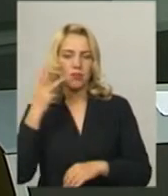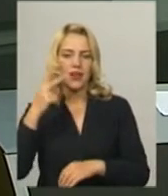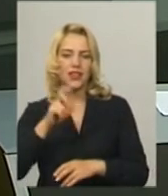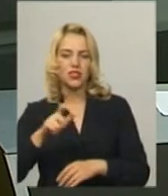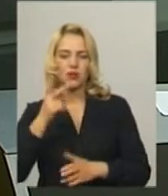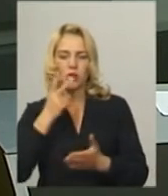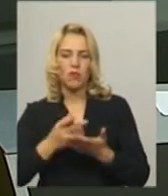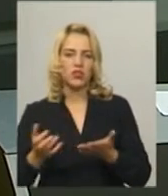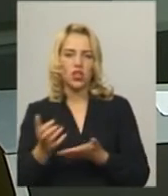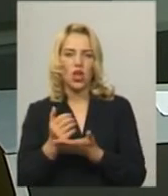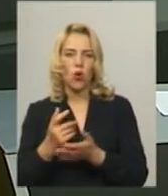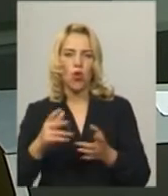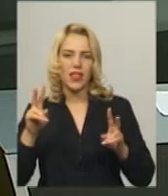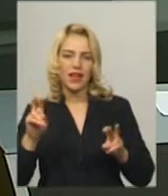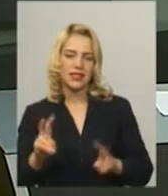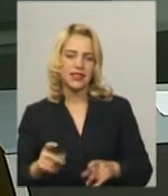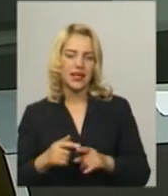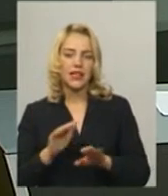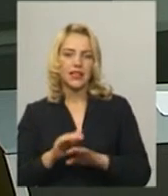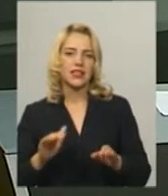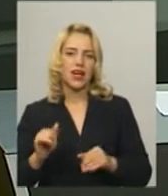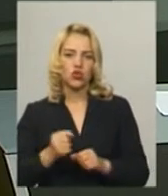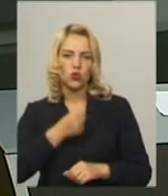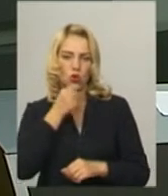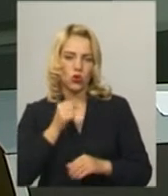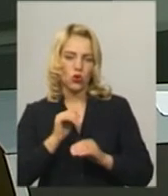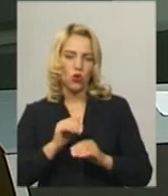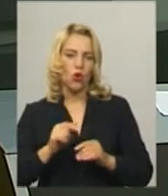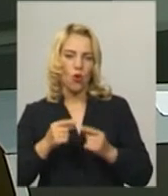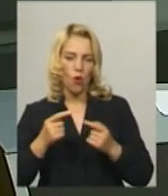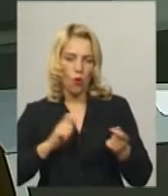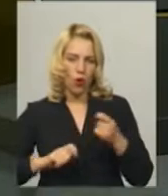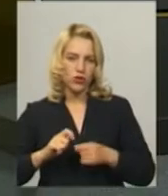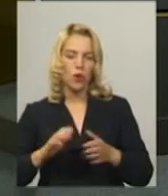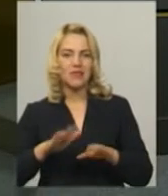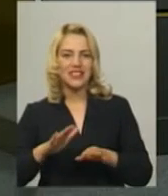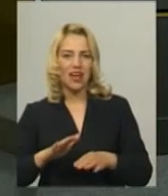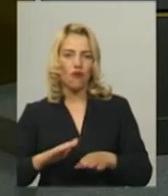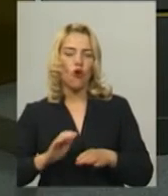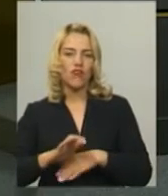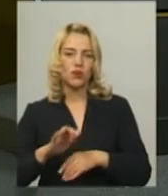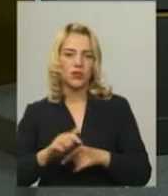побачили колекції дитячого та дорослого одягу місцевого виробництва. Це була остання